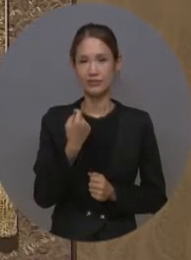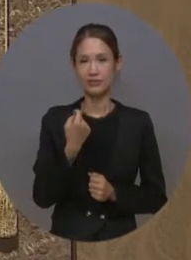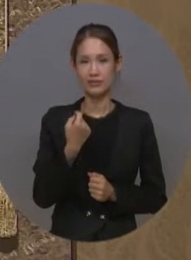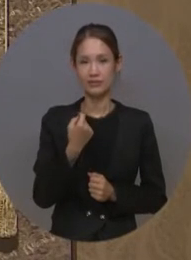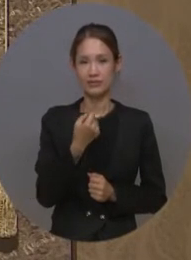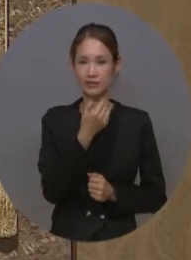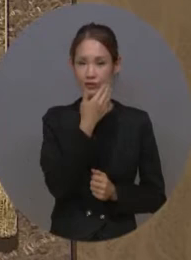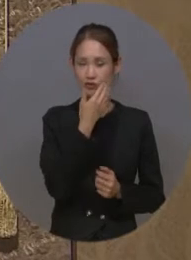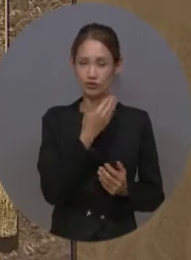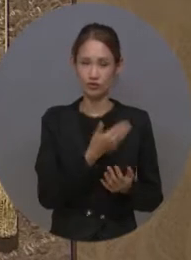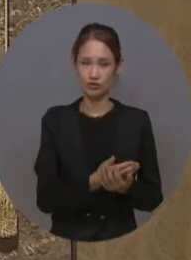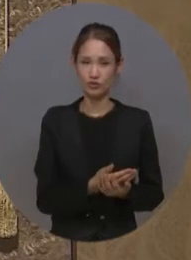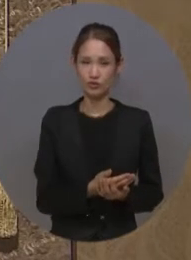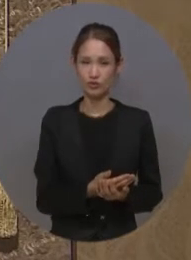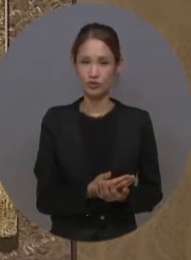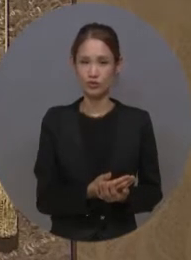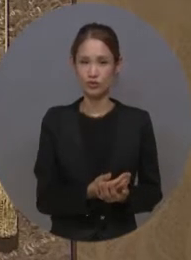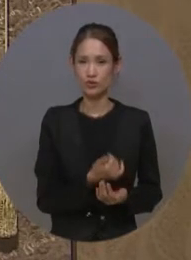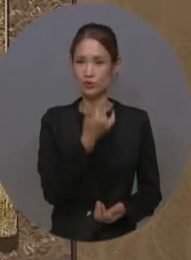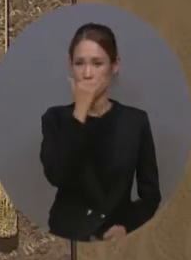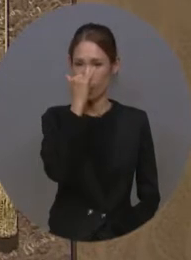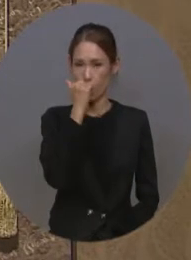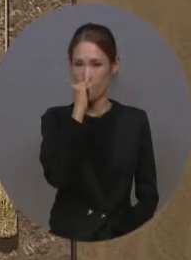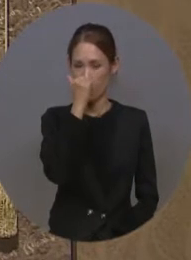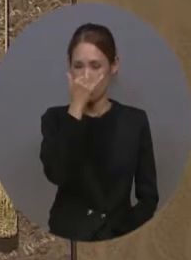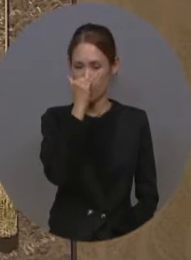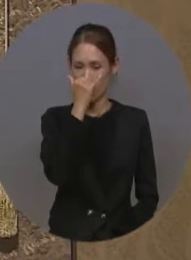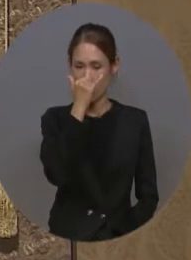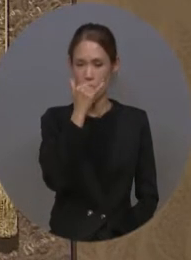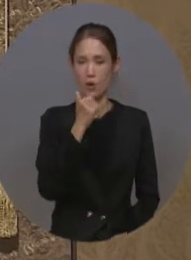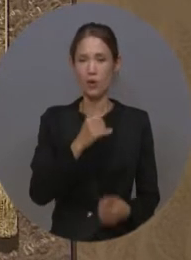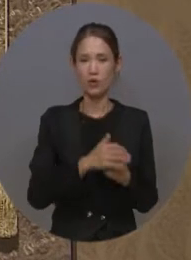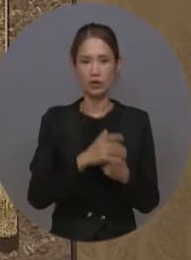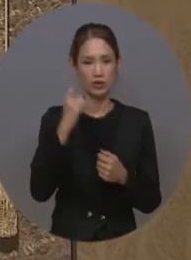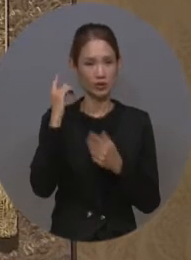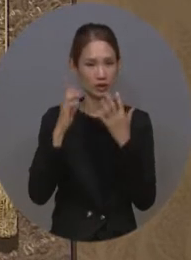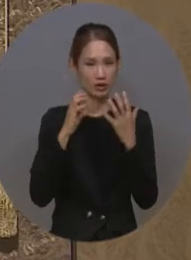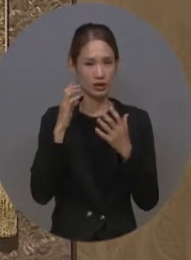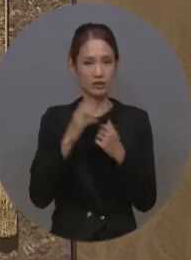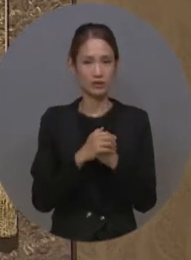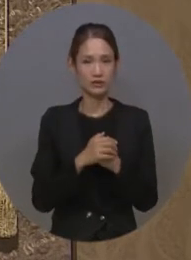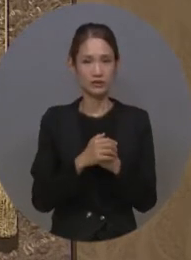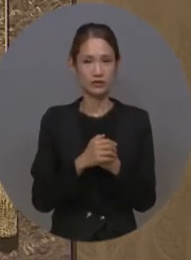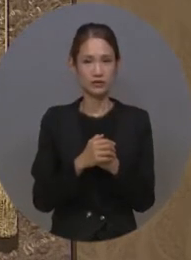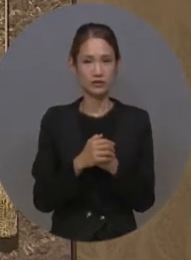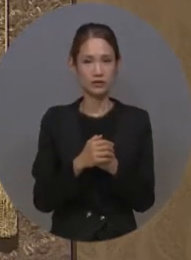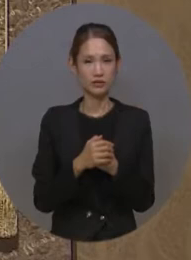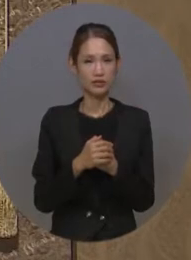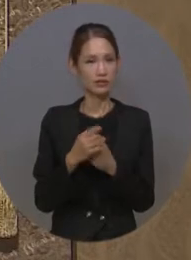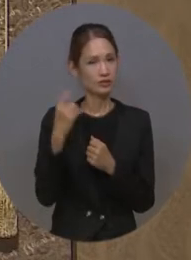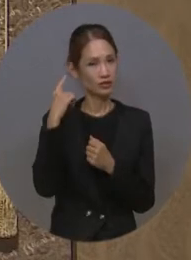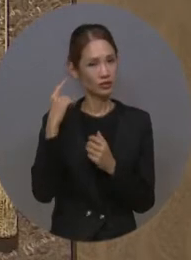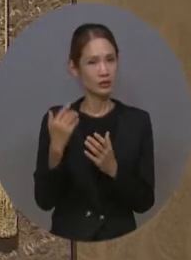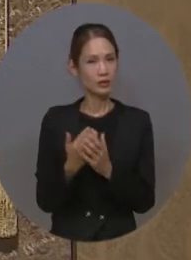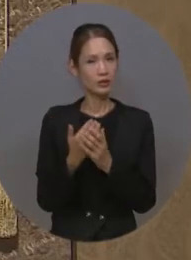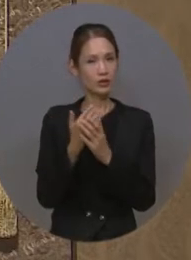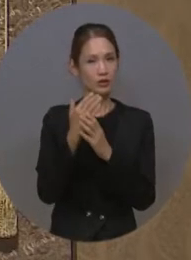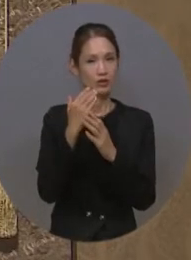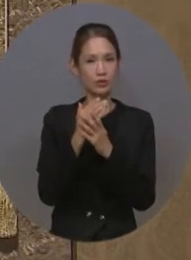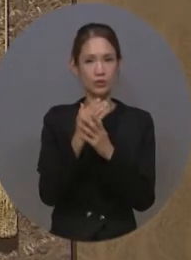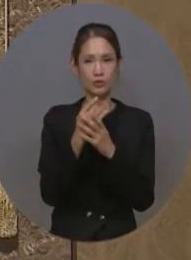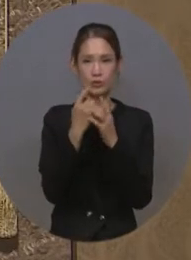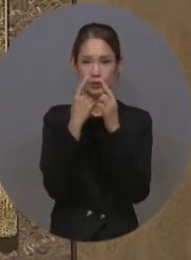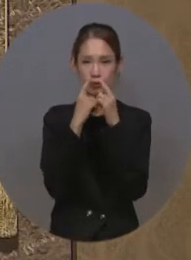이거가 중심이에요. 네. 근데 저 이제 코골이는 일형 정도 코골이는 제가 개발한 것 중에 코에다가